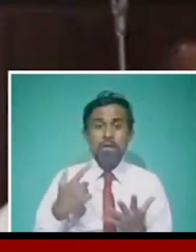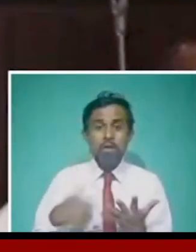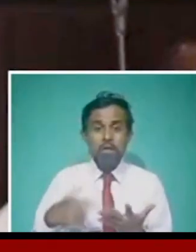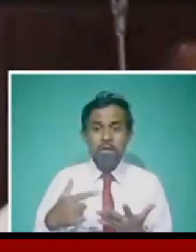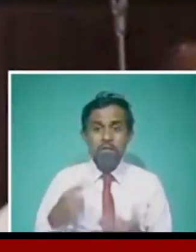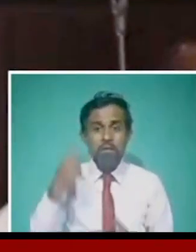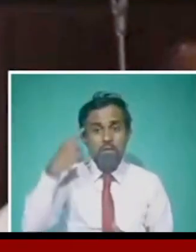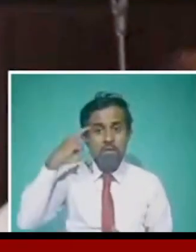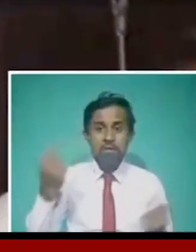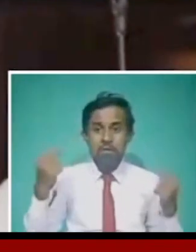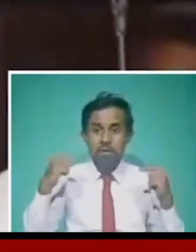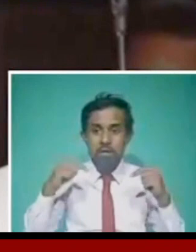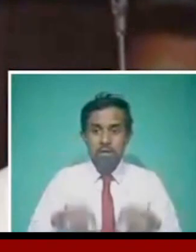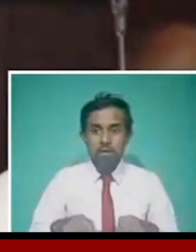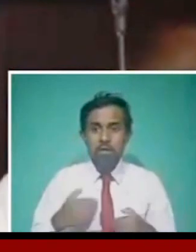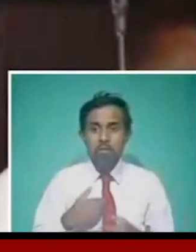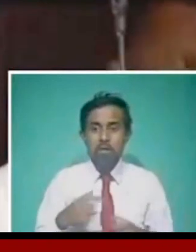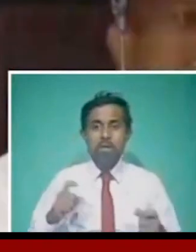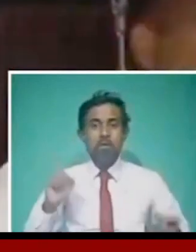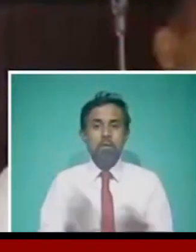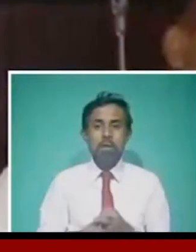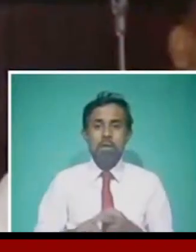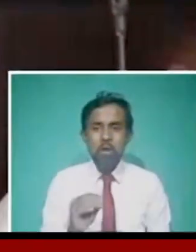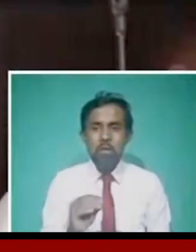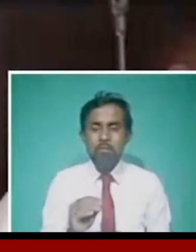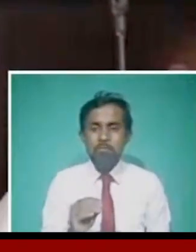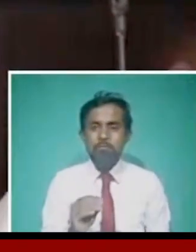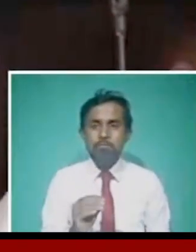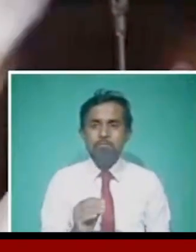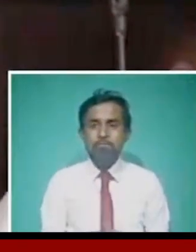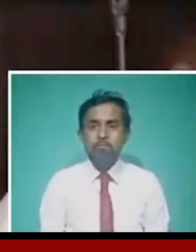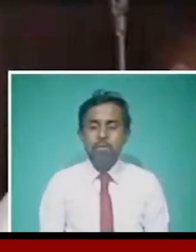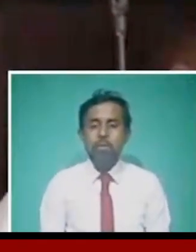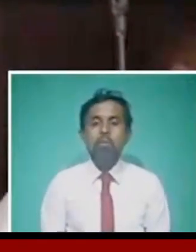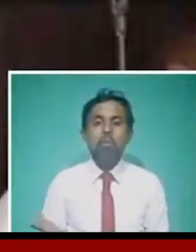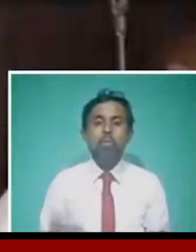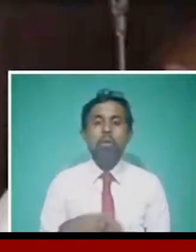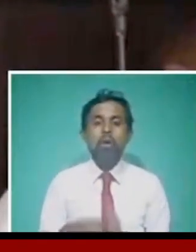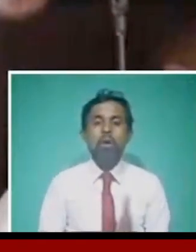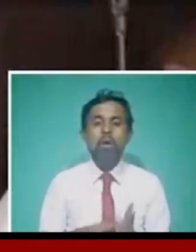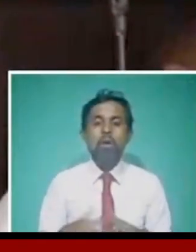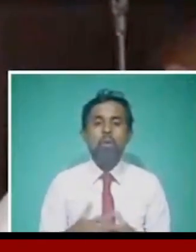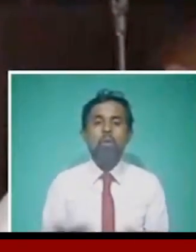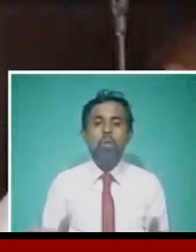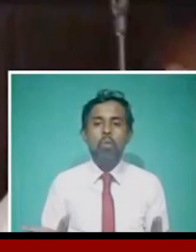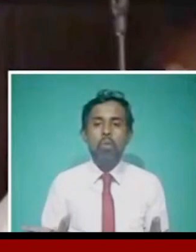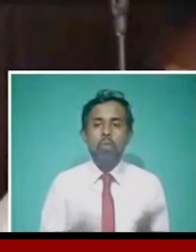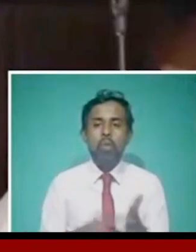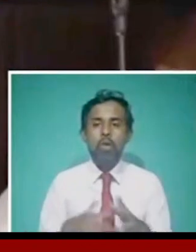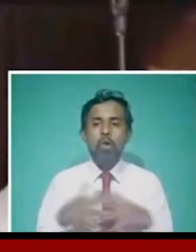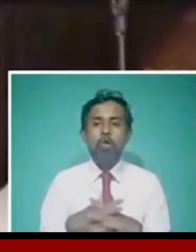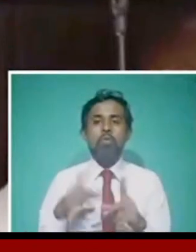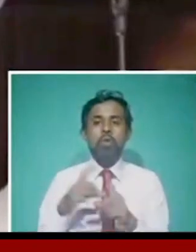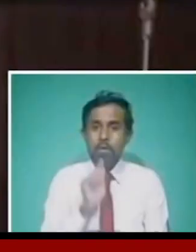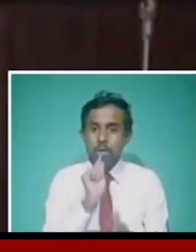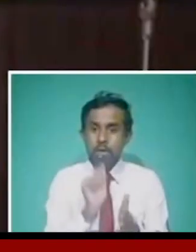ඒව හිතේ තියාගෙන ආවිල්ලා මෙතන අපි එක්ක රණ්ඩුවේ සරුවල් ඇති කරගන්න එපා කියලා. ඇමතිතුමනි, මොකද්ද මේ රටේ නීතිය? නීතිපති දෙපාර්තමේන්තුවම නීතියට